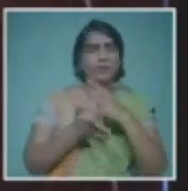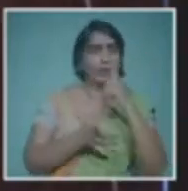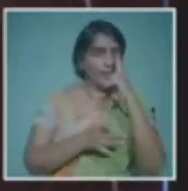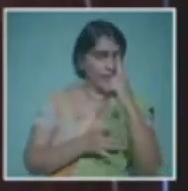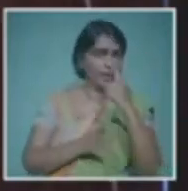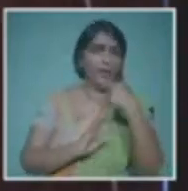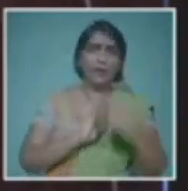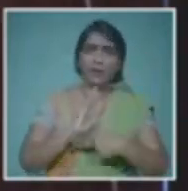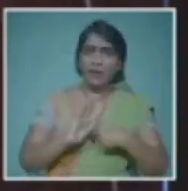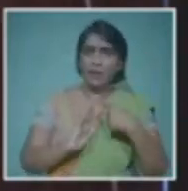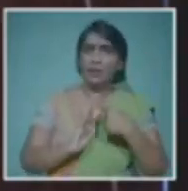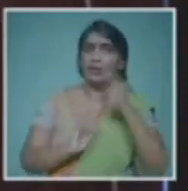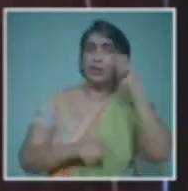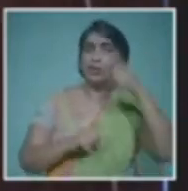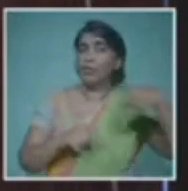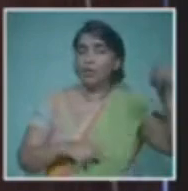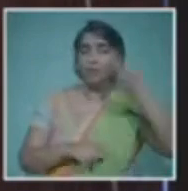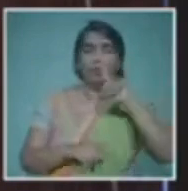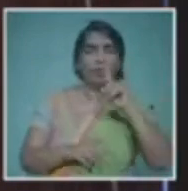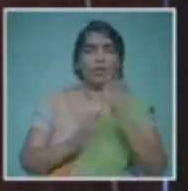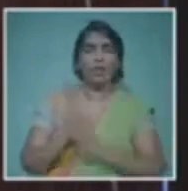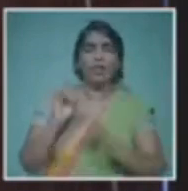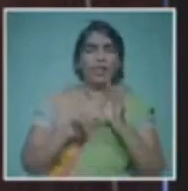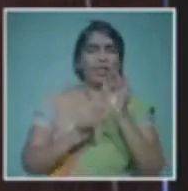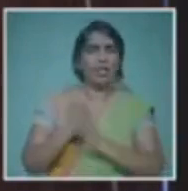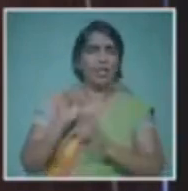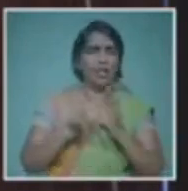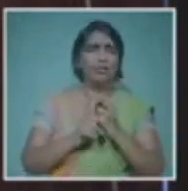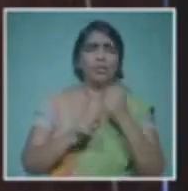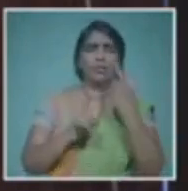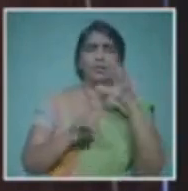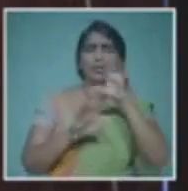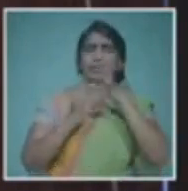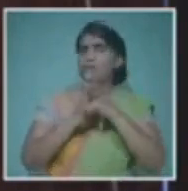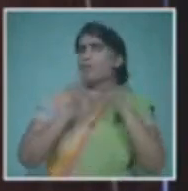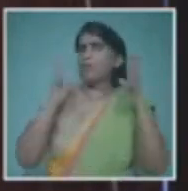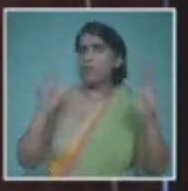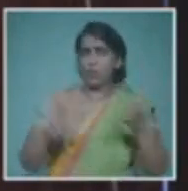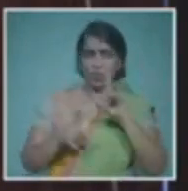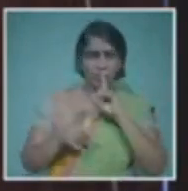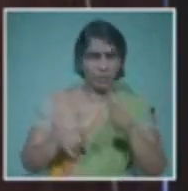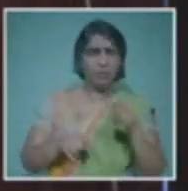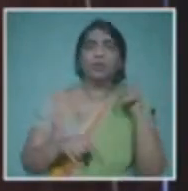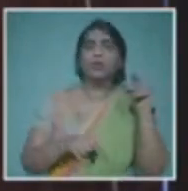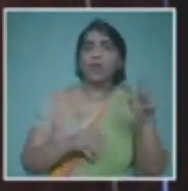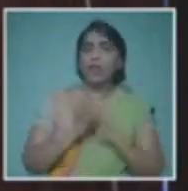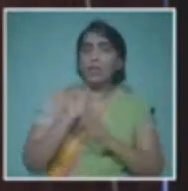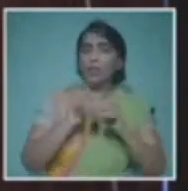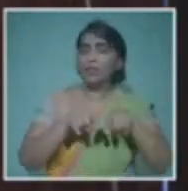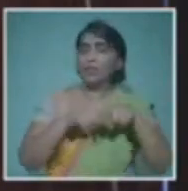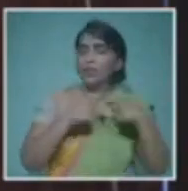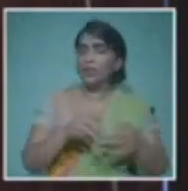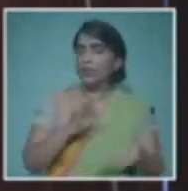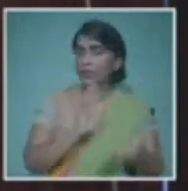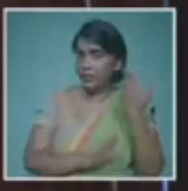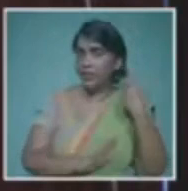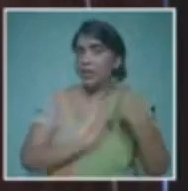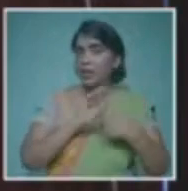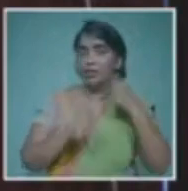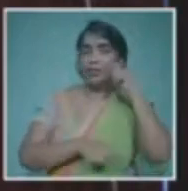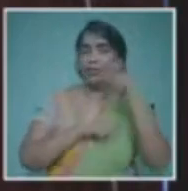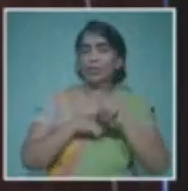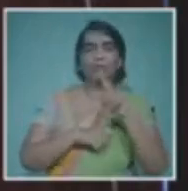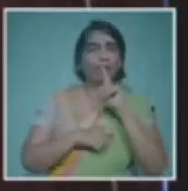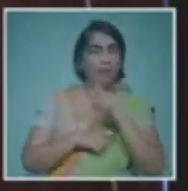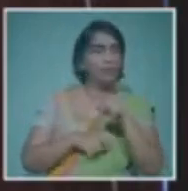එකක් රටේ මාජනතාව කියනවා මේ මන්ත්‍රීවරු වැඩි කියලා මේ කොට්ටාස වැඩි කියන එක. ඊළඟට මේ මන්ත්‍රීවරුන්ට වියදම් කරන එක වැඩි කියලා රටේ මාජනතාව